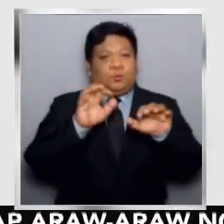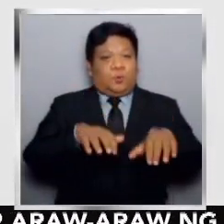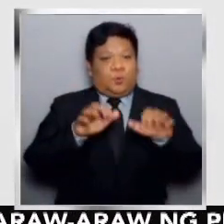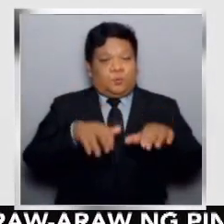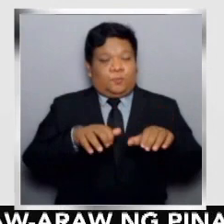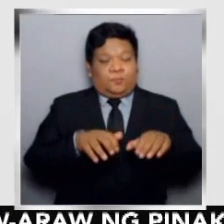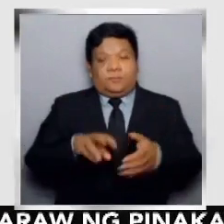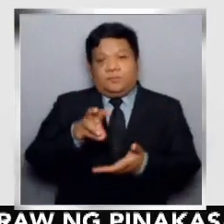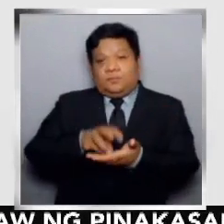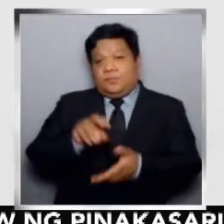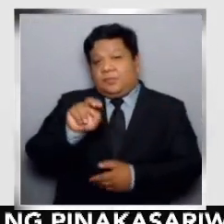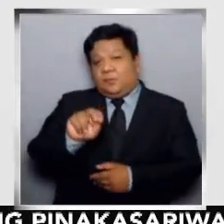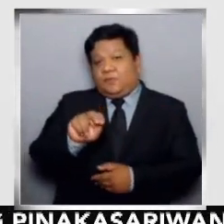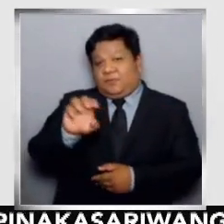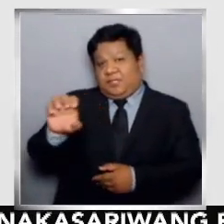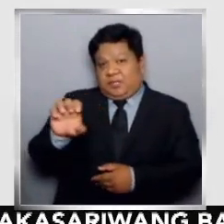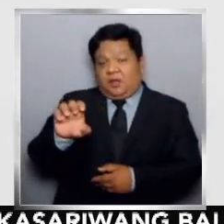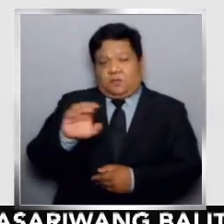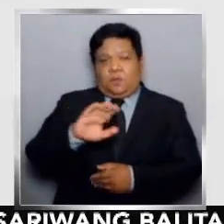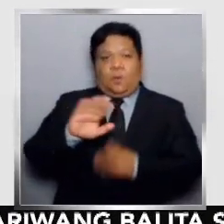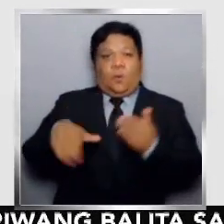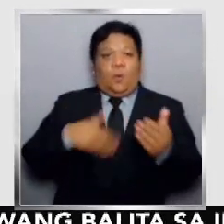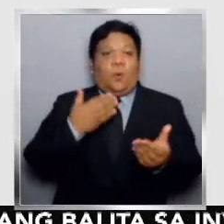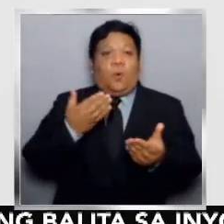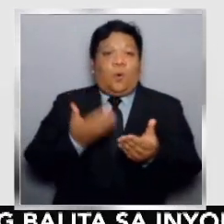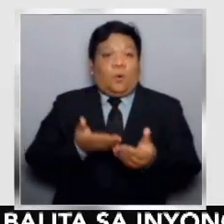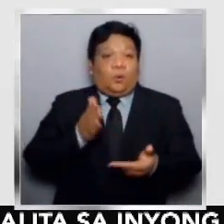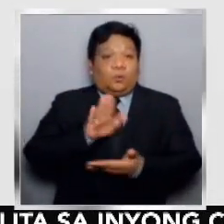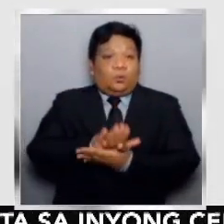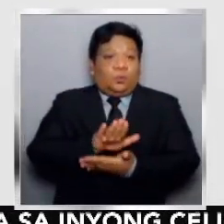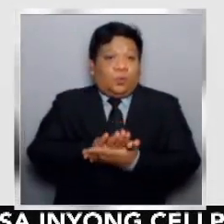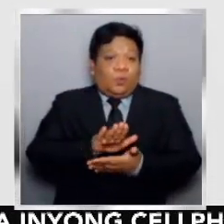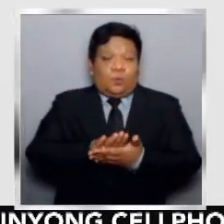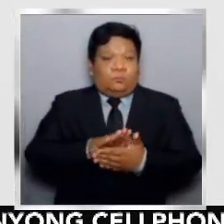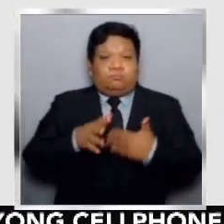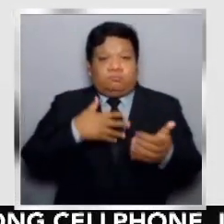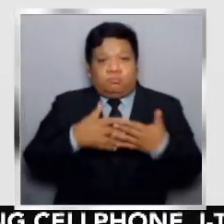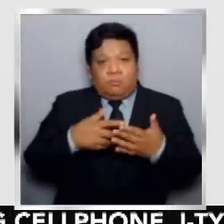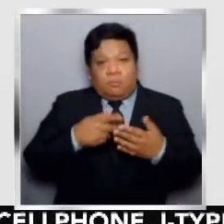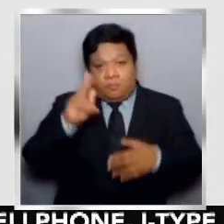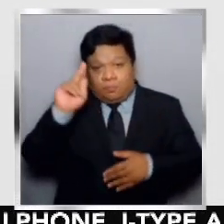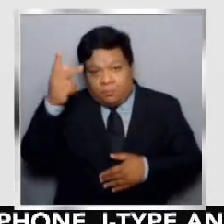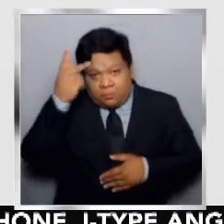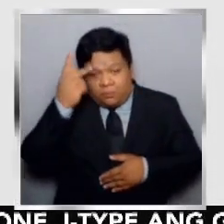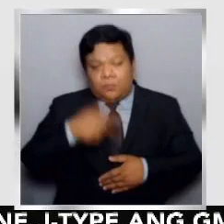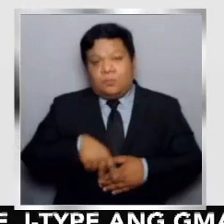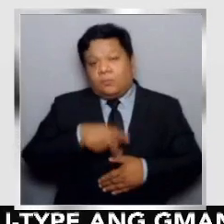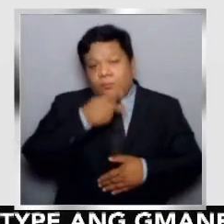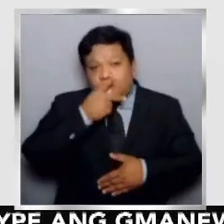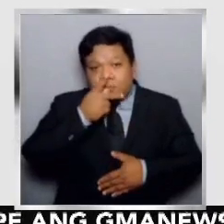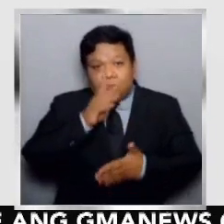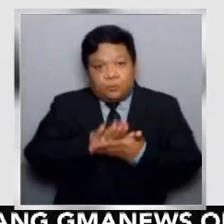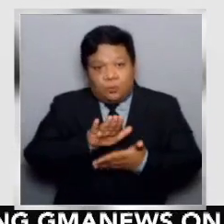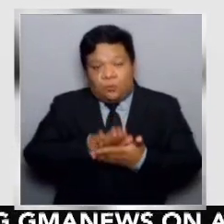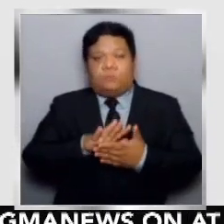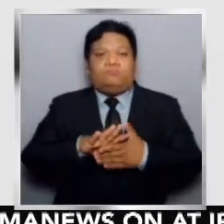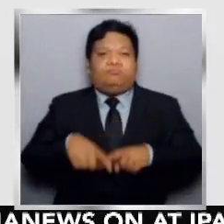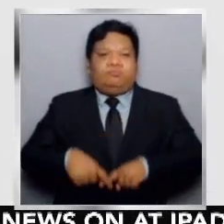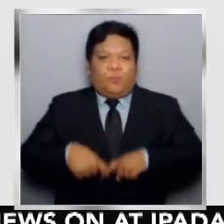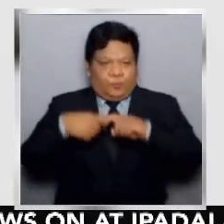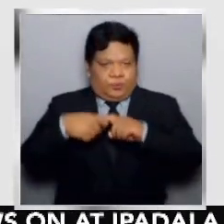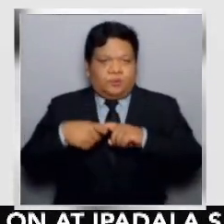walang pasok sa lahat ng antas sa mga pampubliko at pribadong paaralan. Ayon kay Governor Aurelio